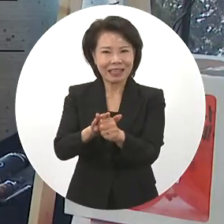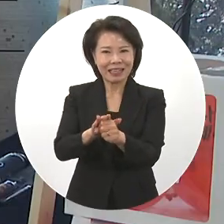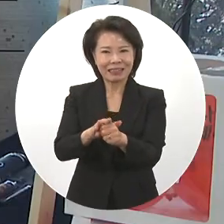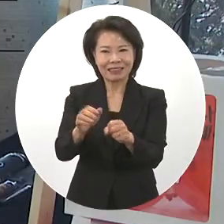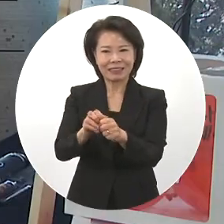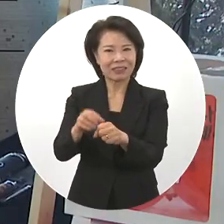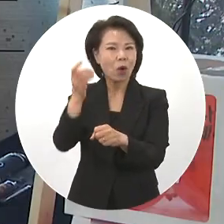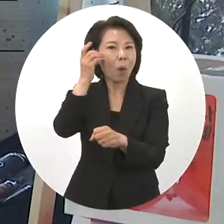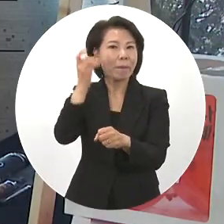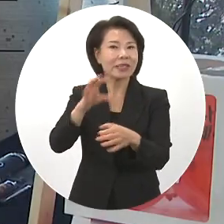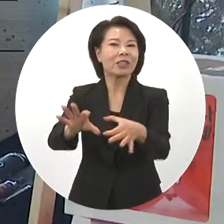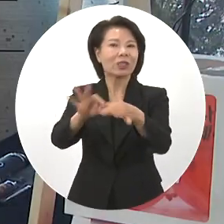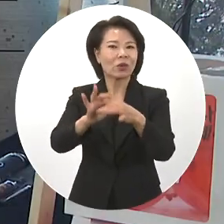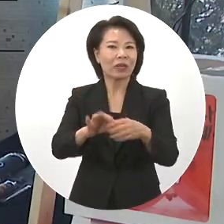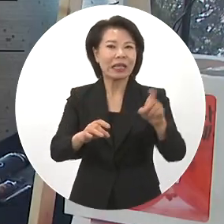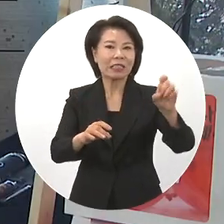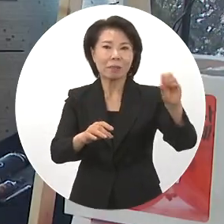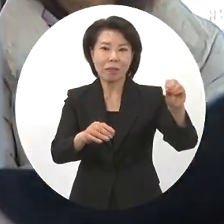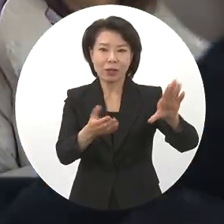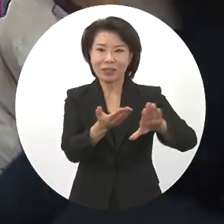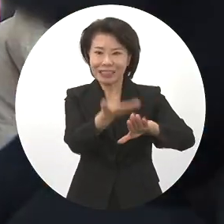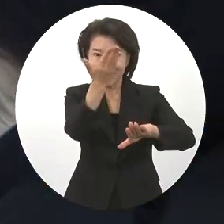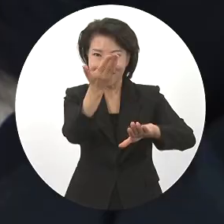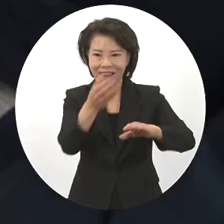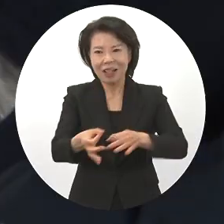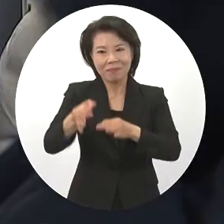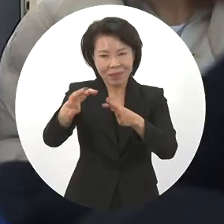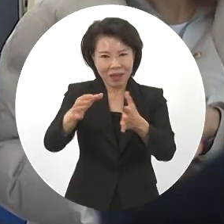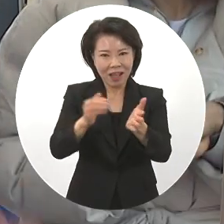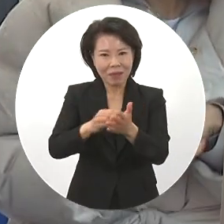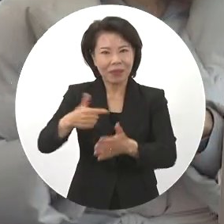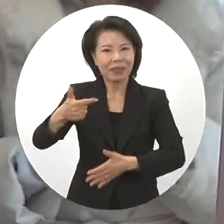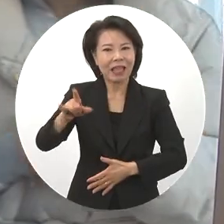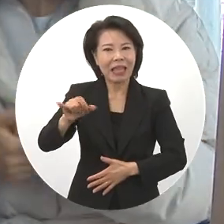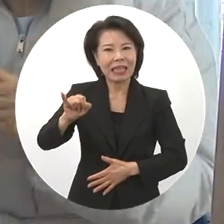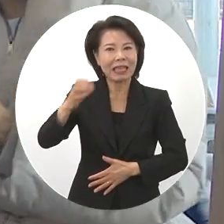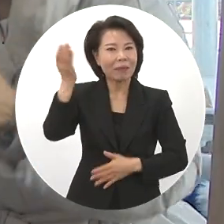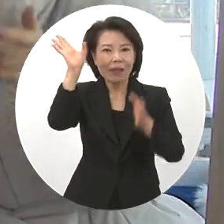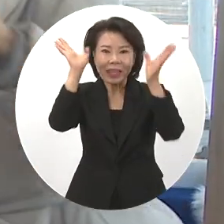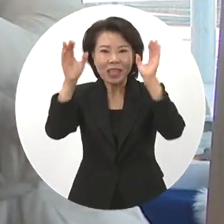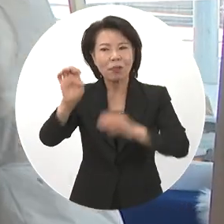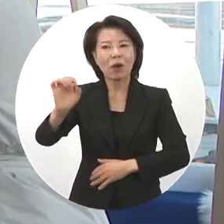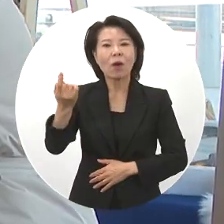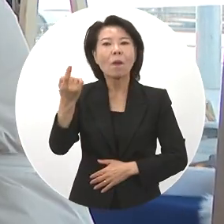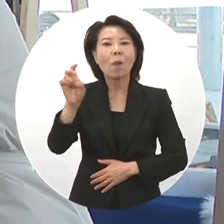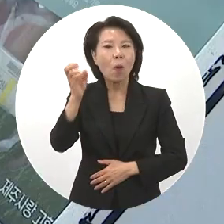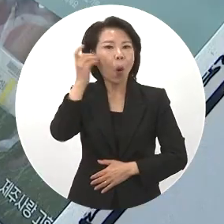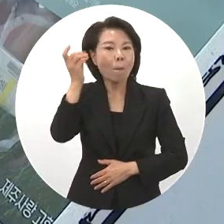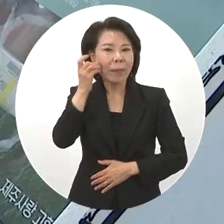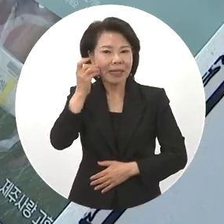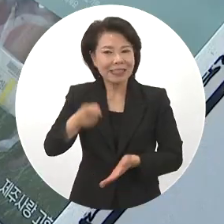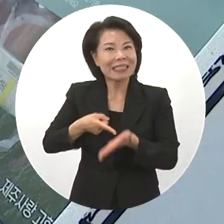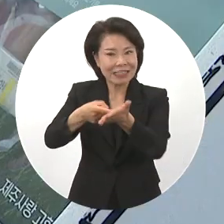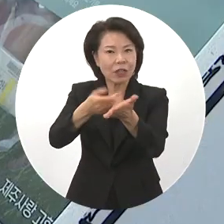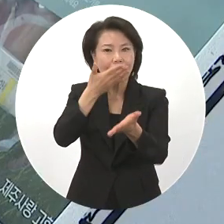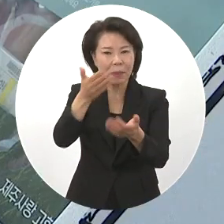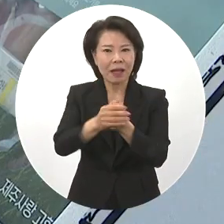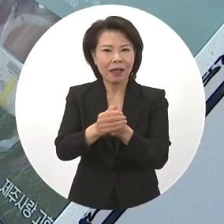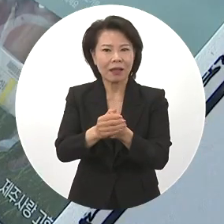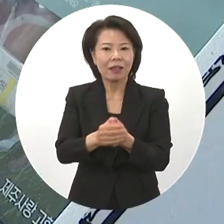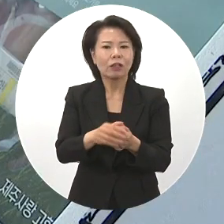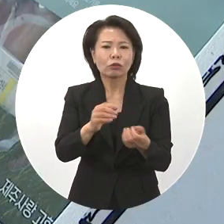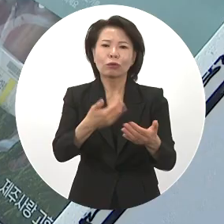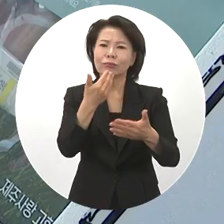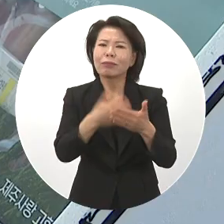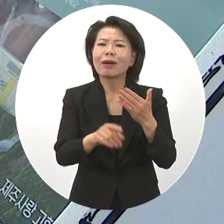고향사랑이음 플랫폼을 통해 제주에 10만 원 이상 기부한 후 네이버 폼으로 신청하면 참여할 수 있는데요.